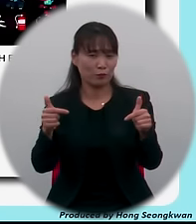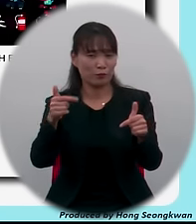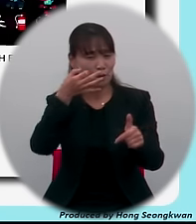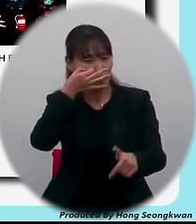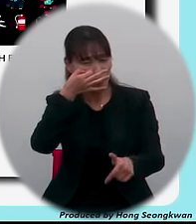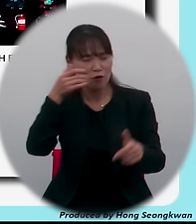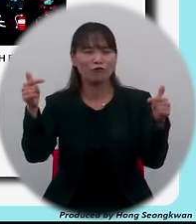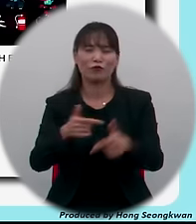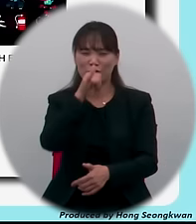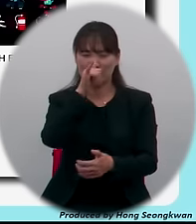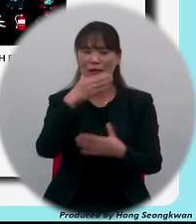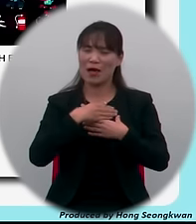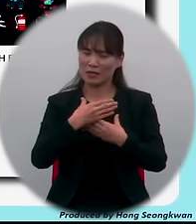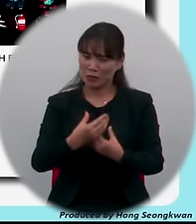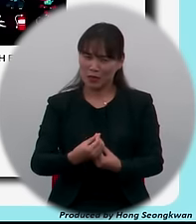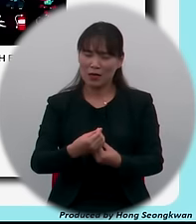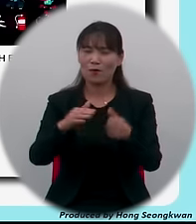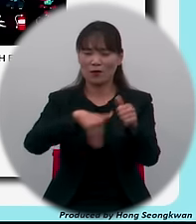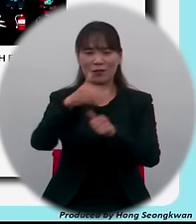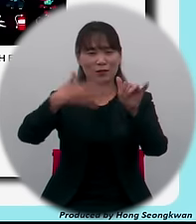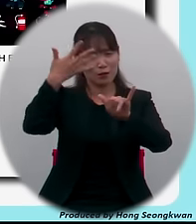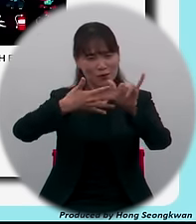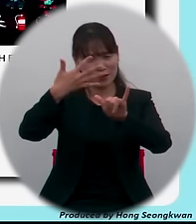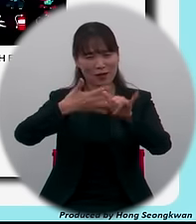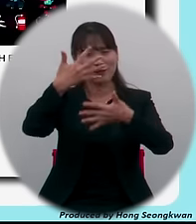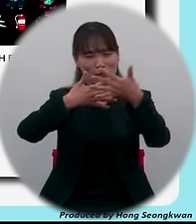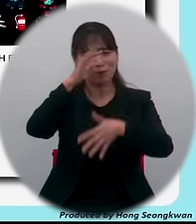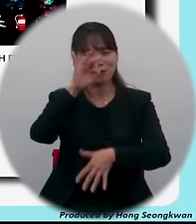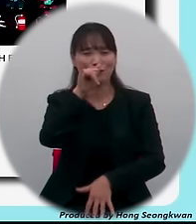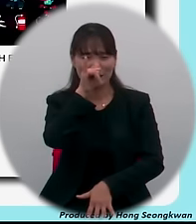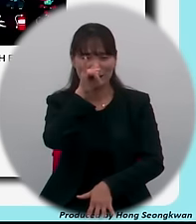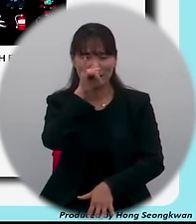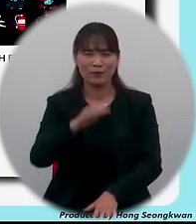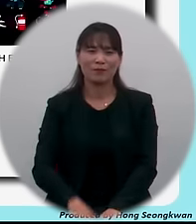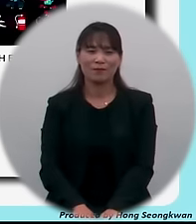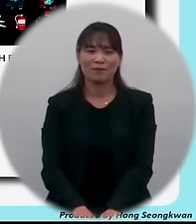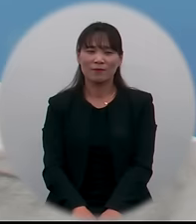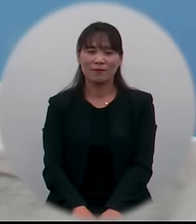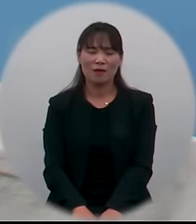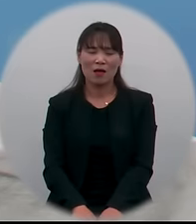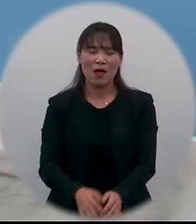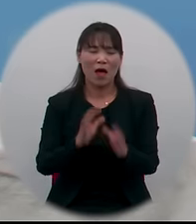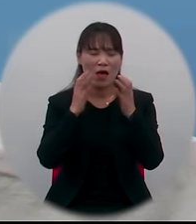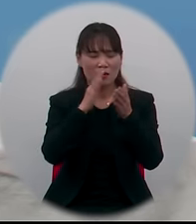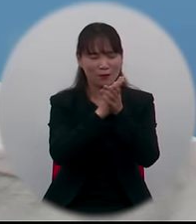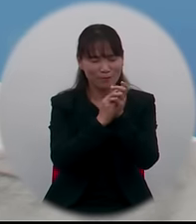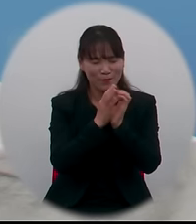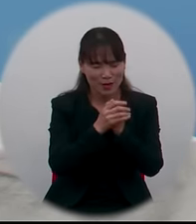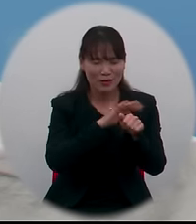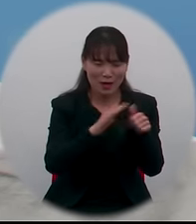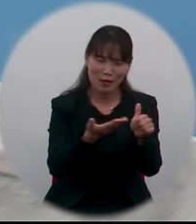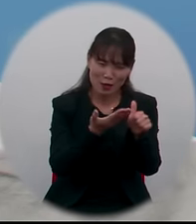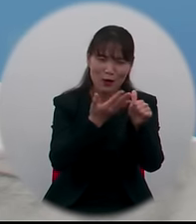줄여 줄 수가 있으니 아이들이 좀 더 안전한 환경에서 쇼츠를 시청할 수 있을 겁니다 계속 말씀드리지만